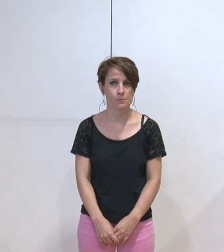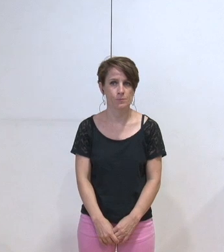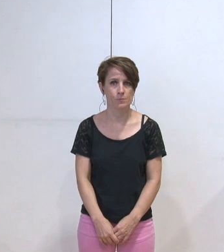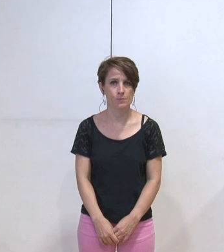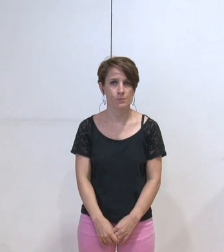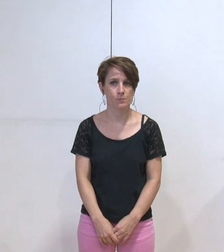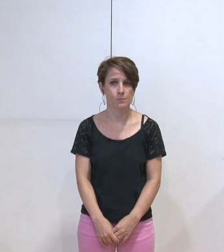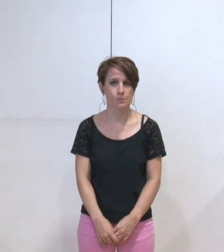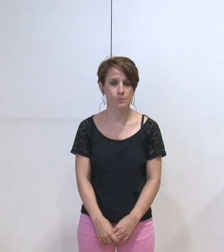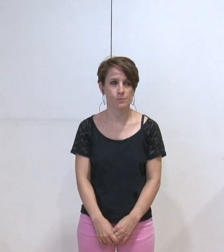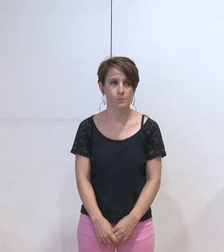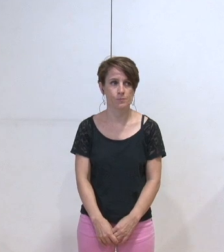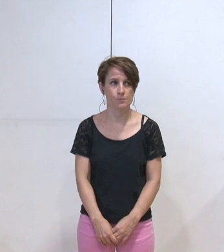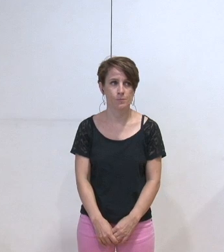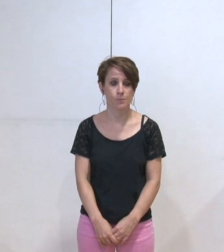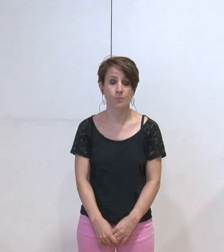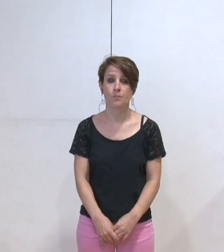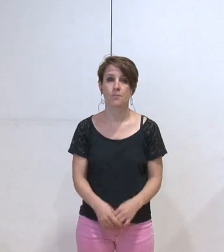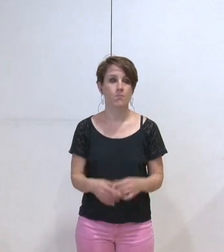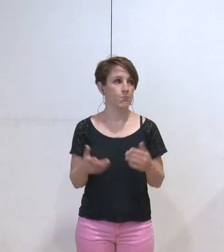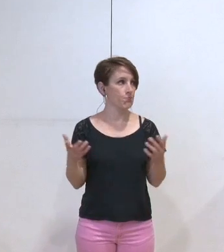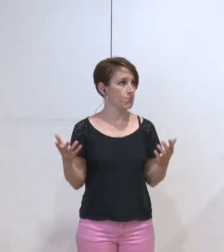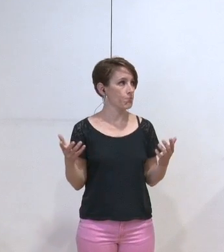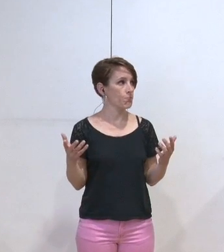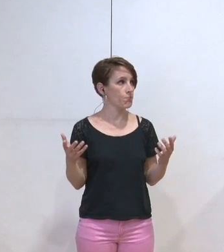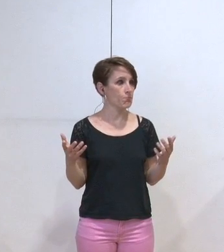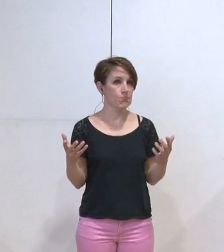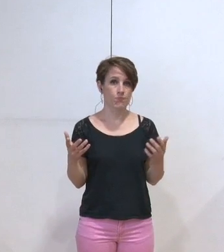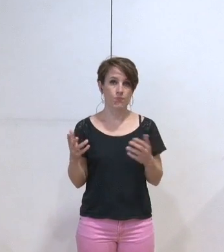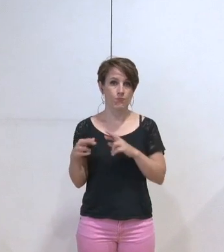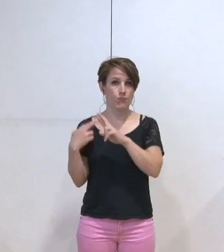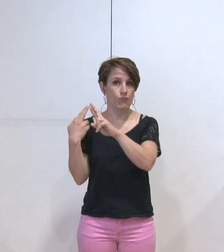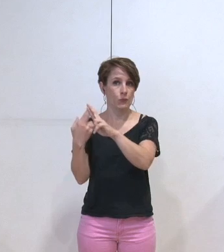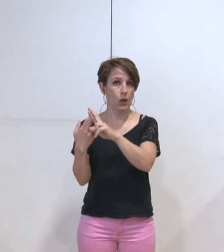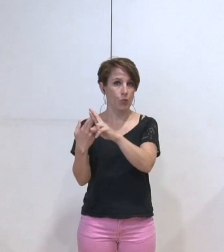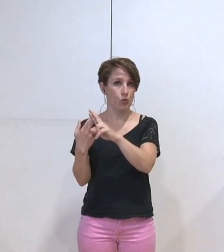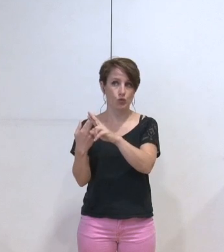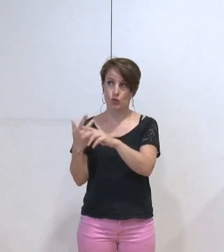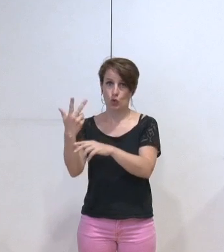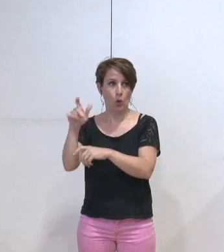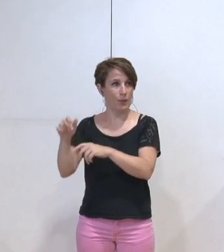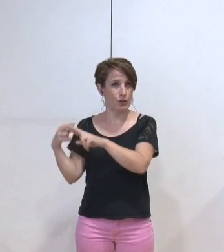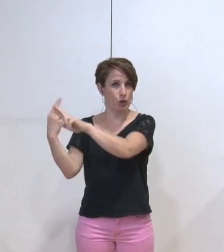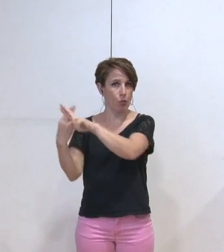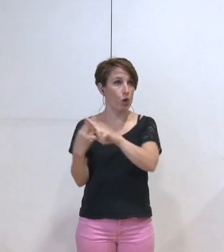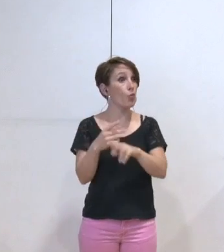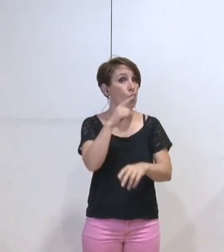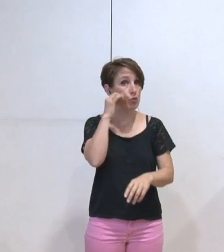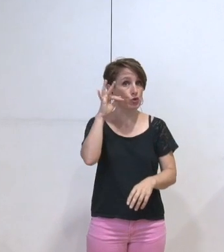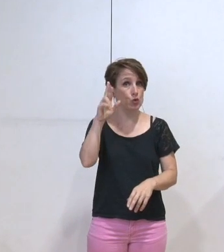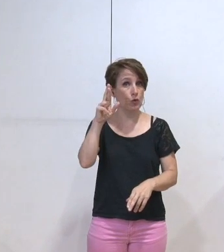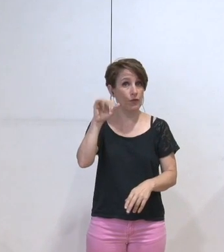alors une réponse de j'imagine à trois voix monsieur fristo oui